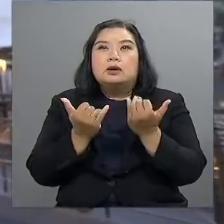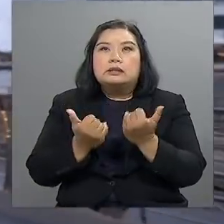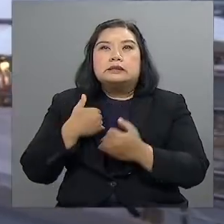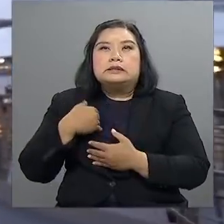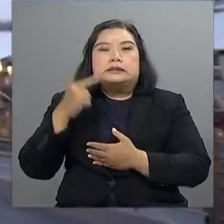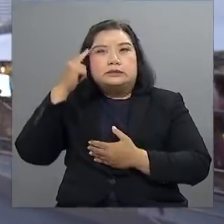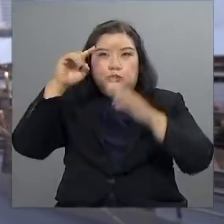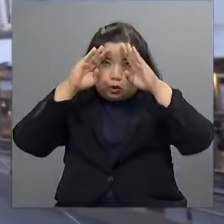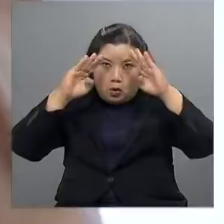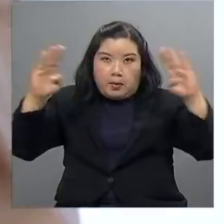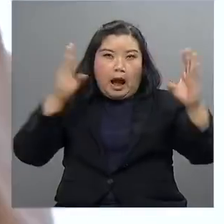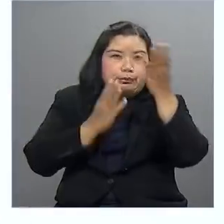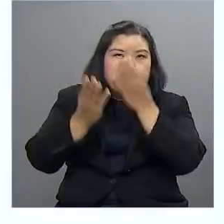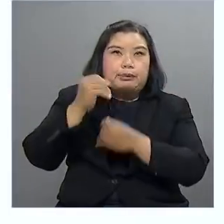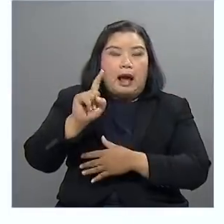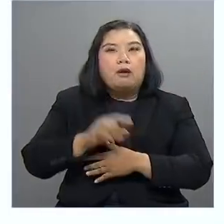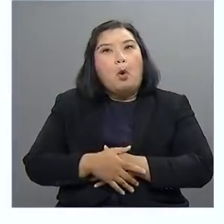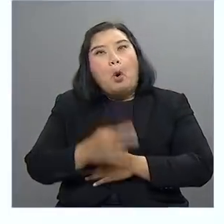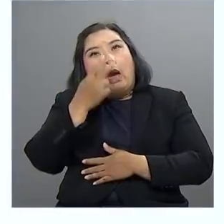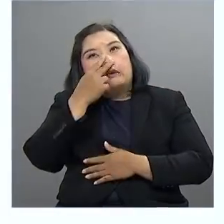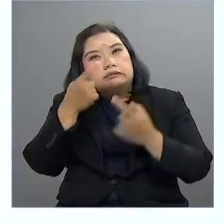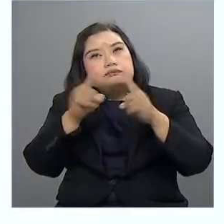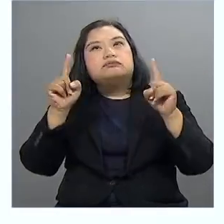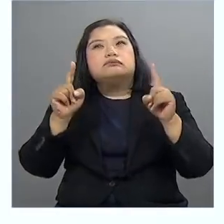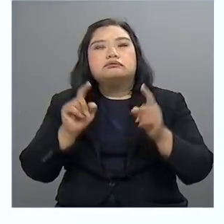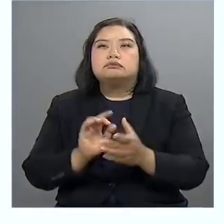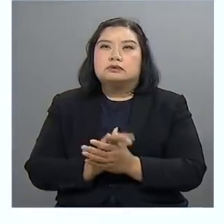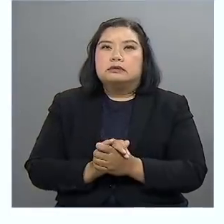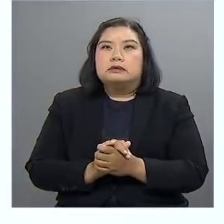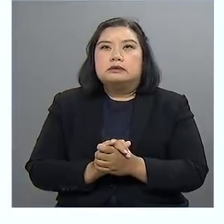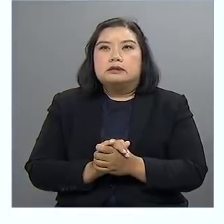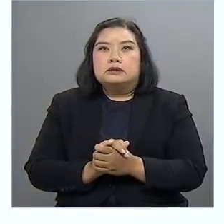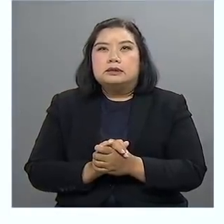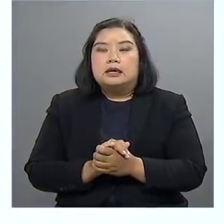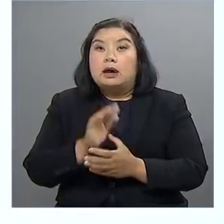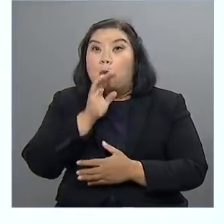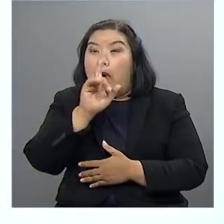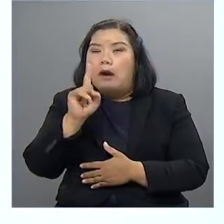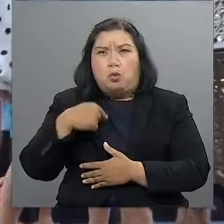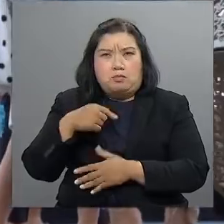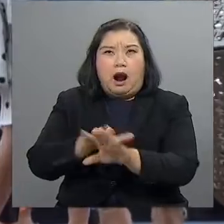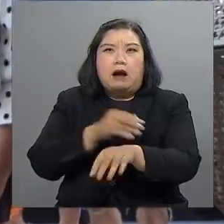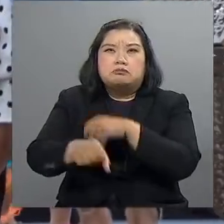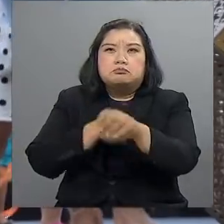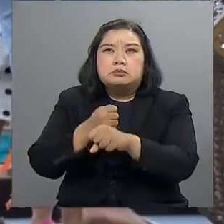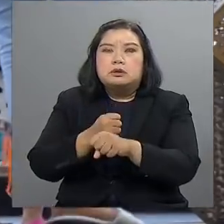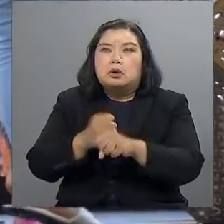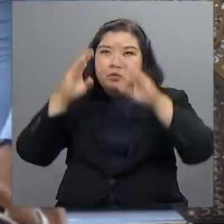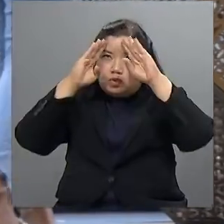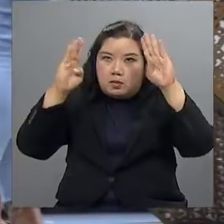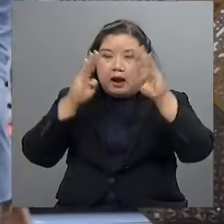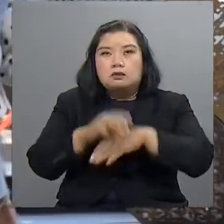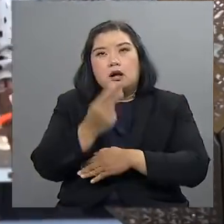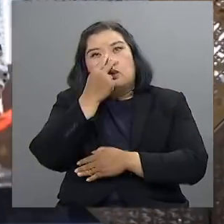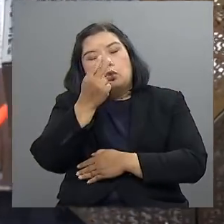ร่มันก็จะเห็นว่าวที่แปลกขึ้นไปอีกครับในการเดินทางมาหลายปีมันก็ทำให้โอเคมันมีความสุขแล้วก็